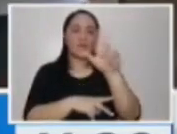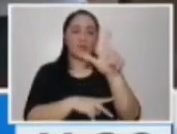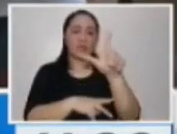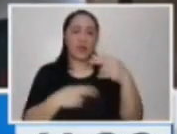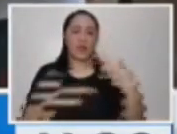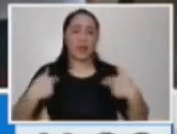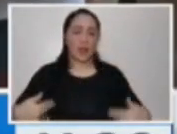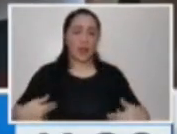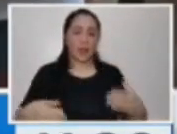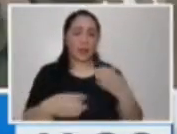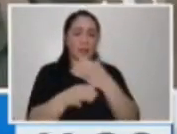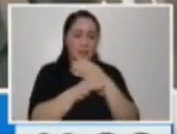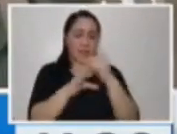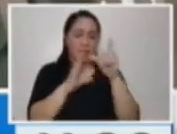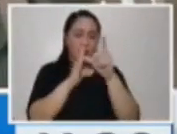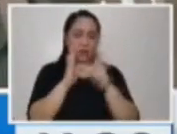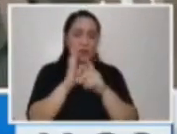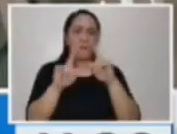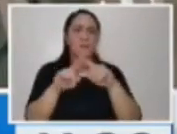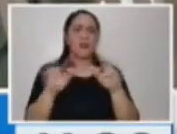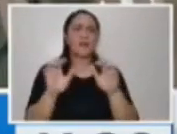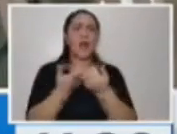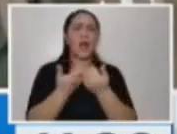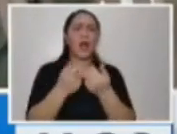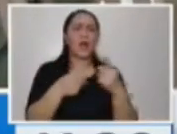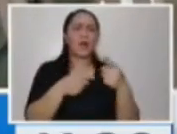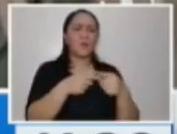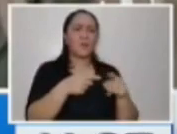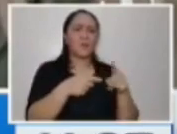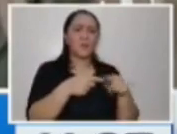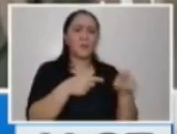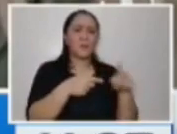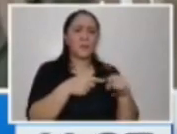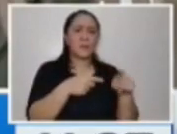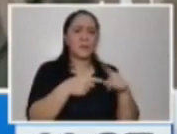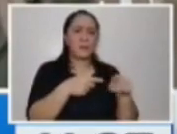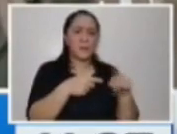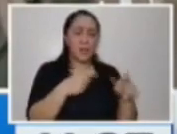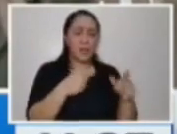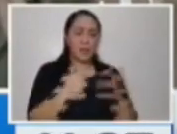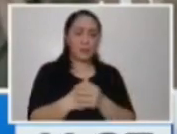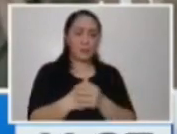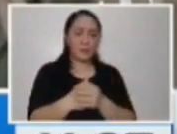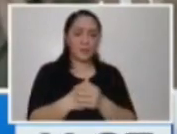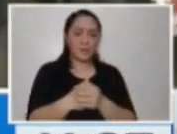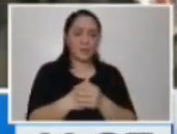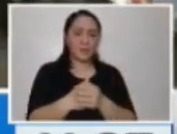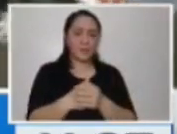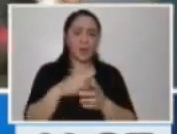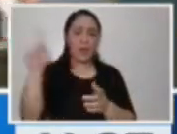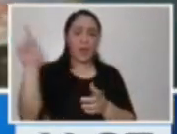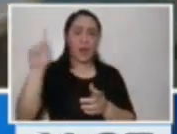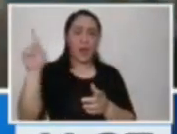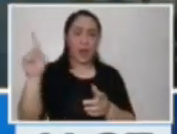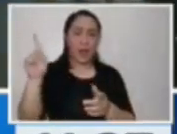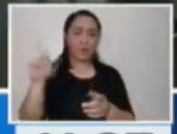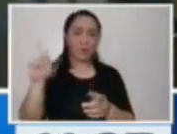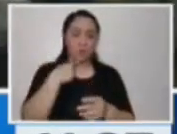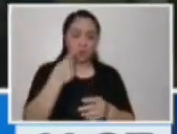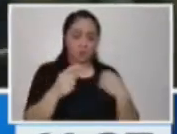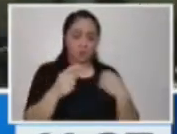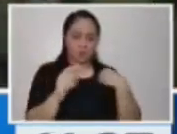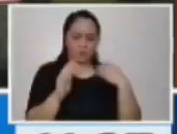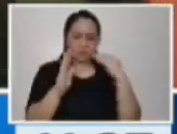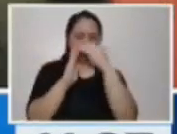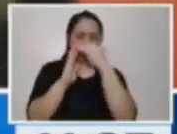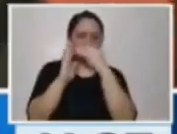longer period of the moratorium. So in effect, a flexible payment period. you know, the reason na hindi masyado